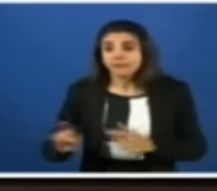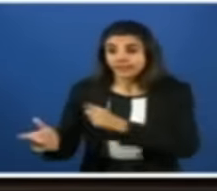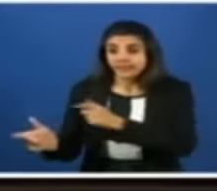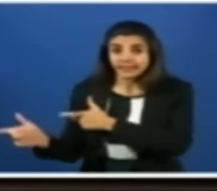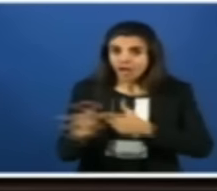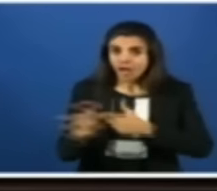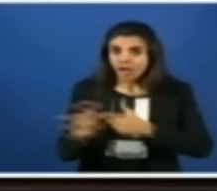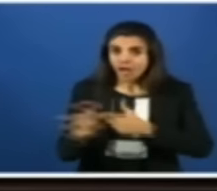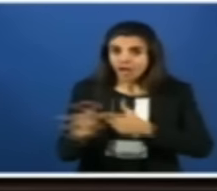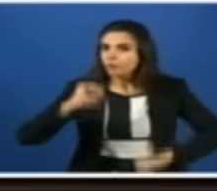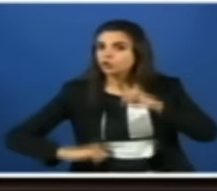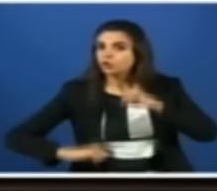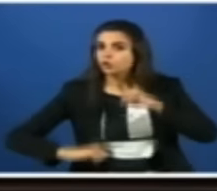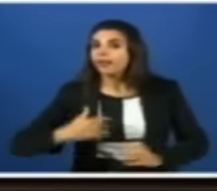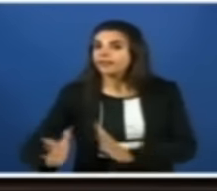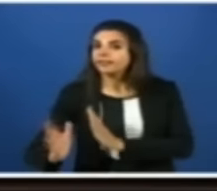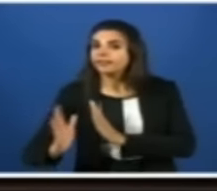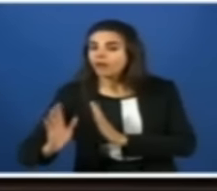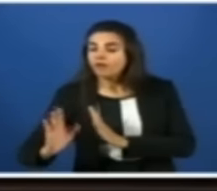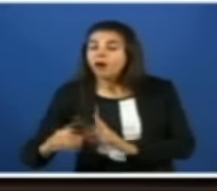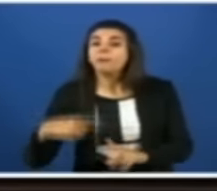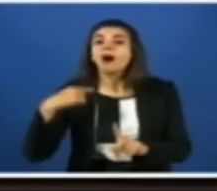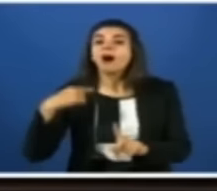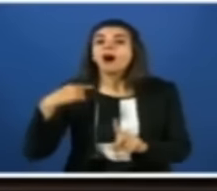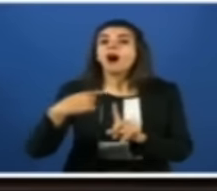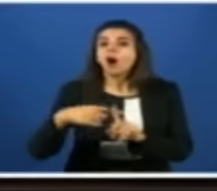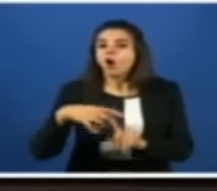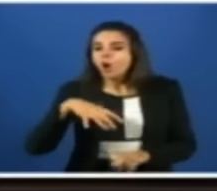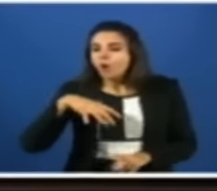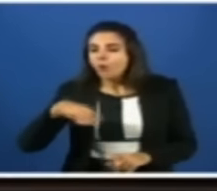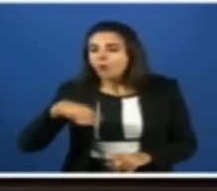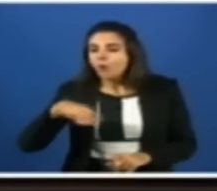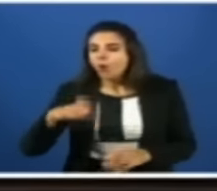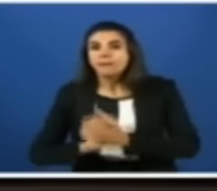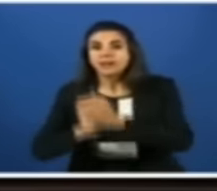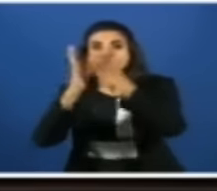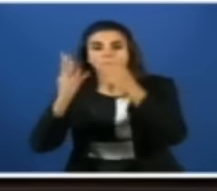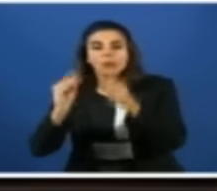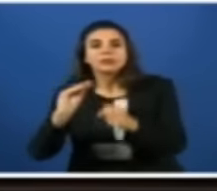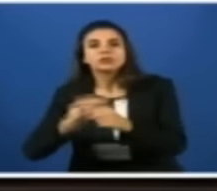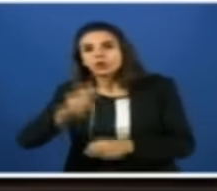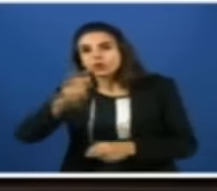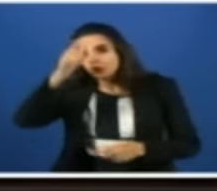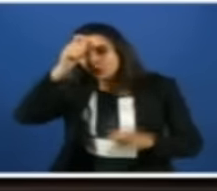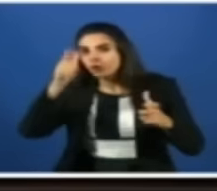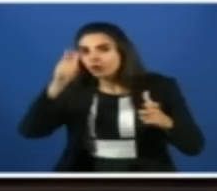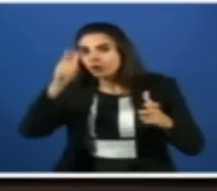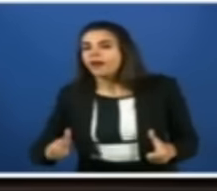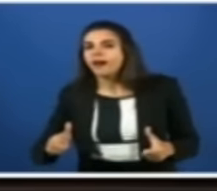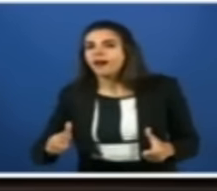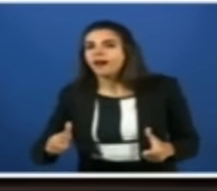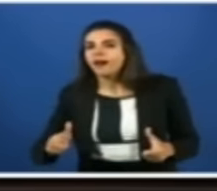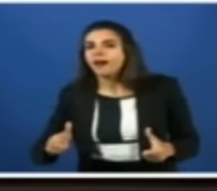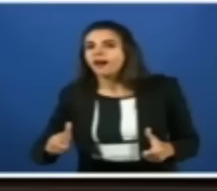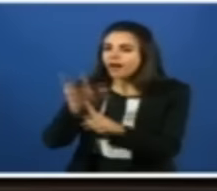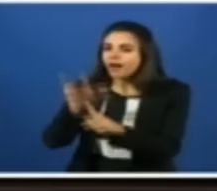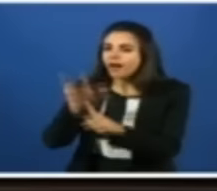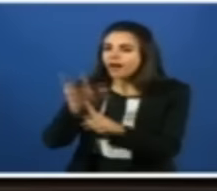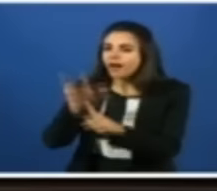mücadele devam edecek, hem de bölgenin barışı için Türkiye olarak katkı